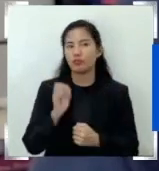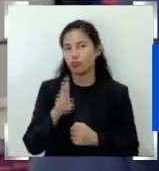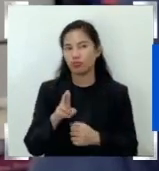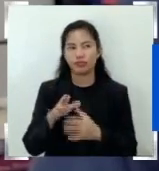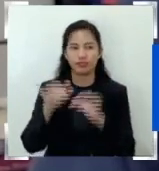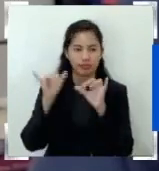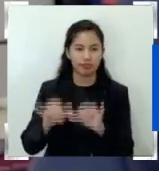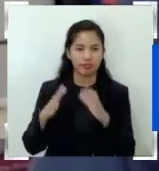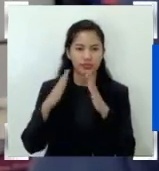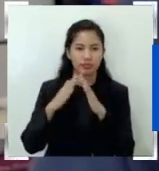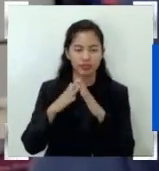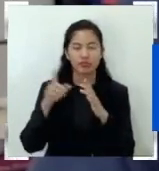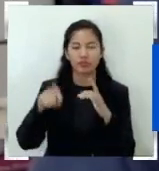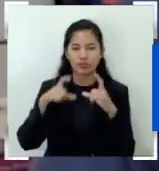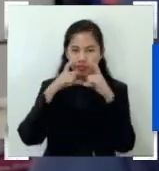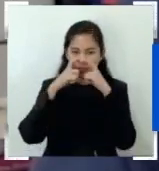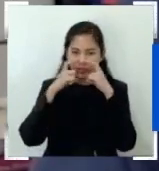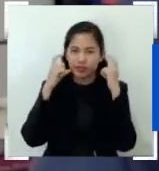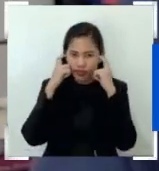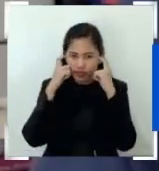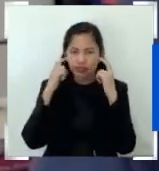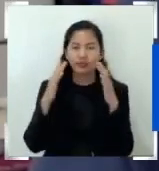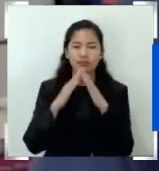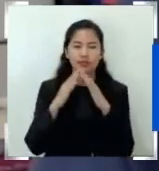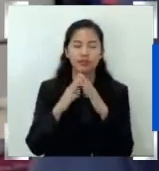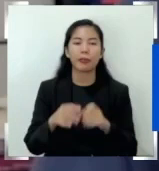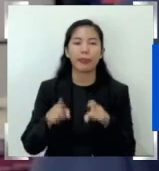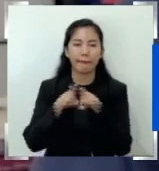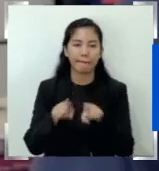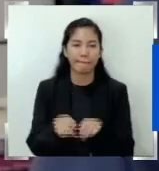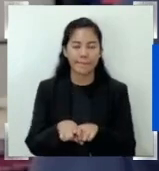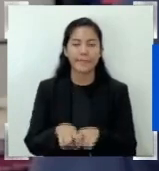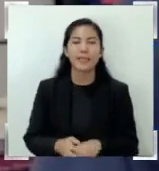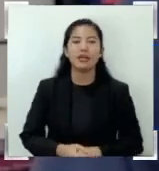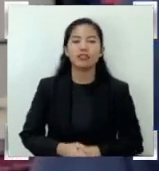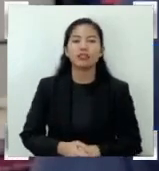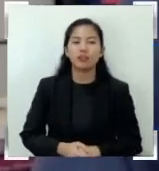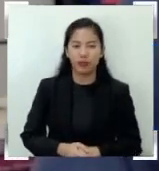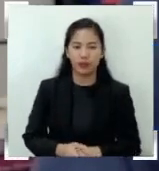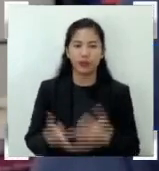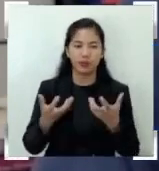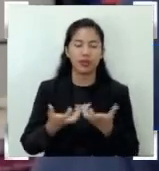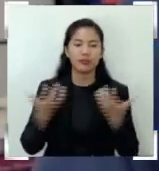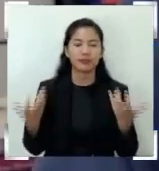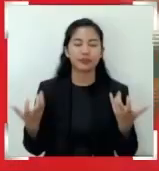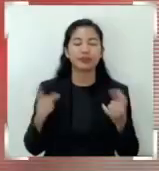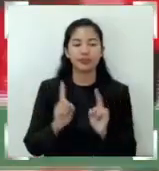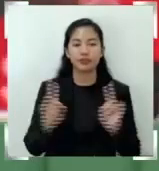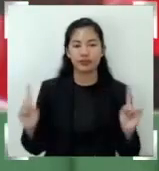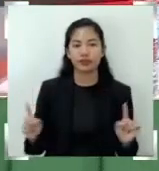ng mask. At syempre, patuloy nga ang social distancing at patuloy rin ang paghuhugas ng